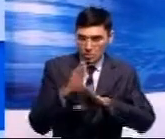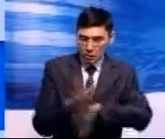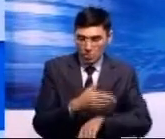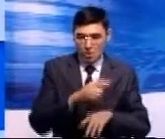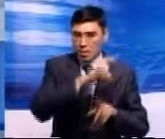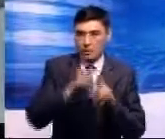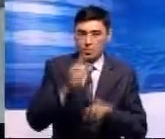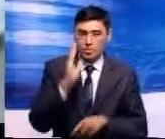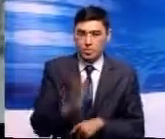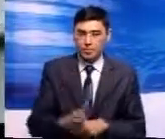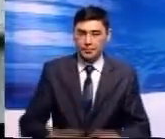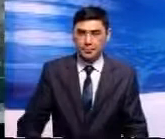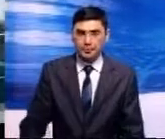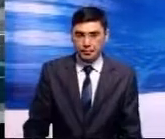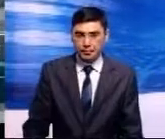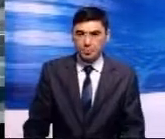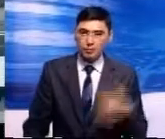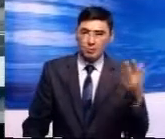работы.